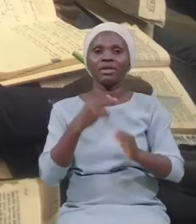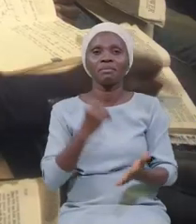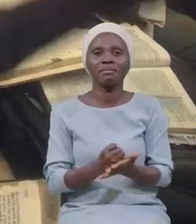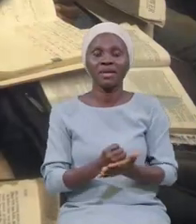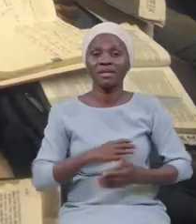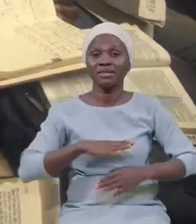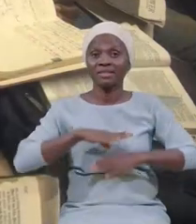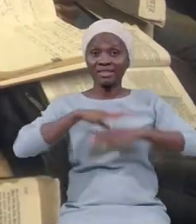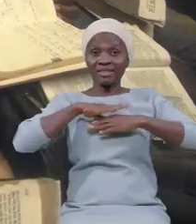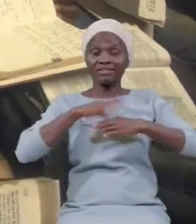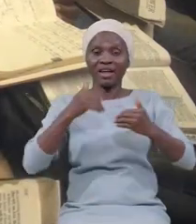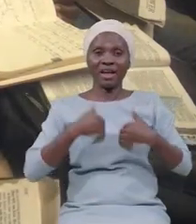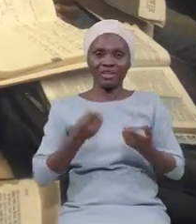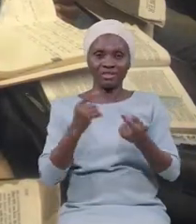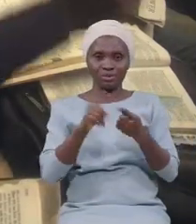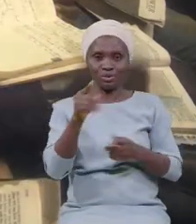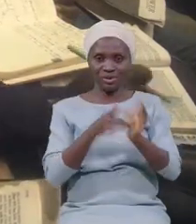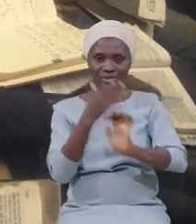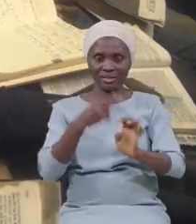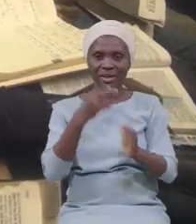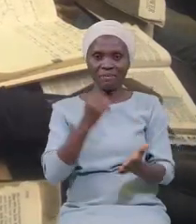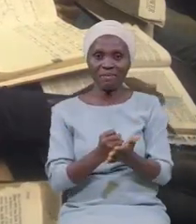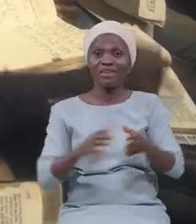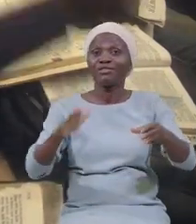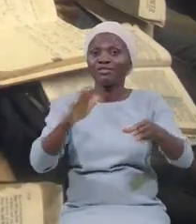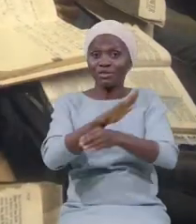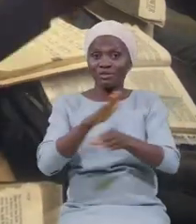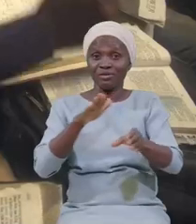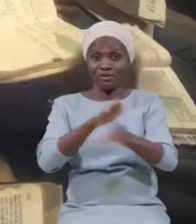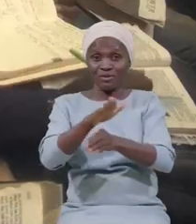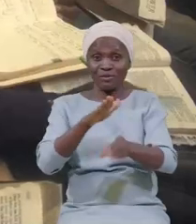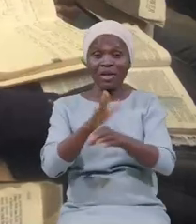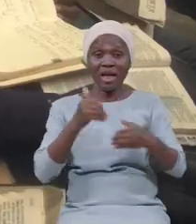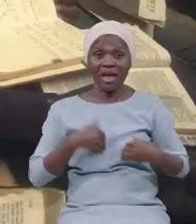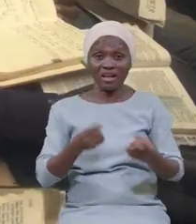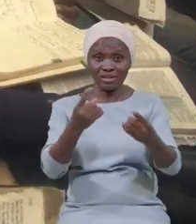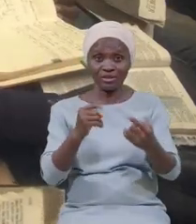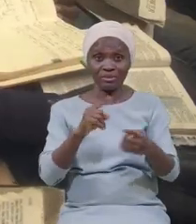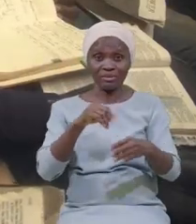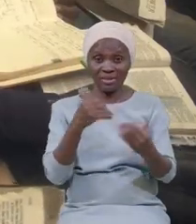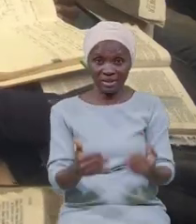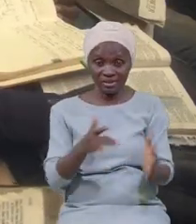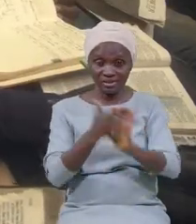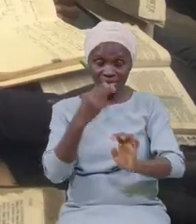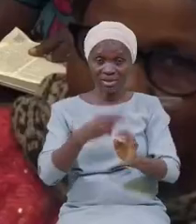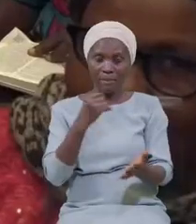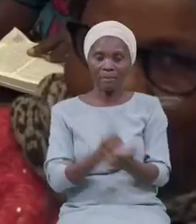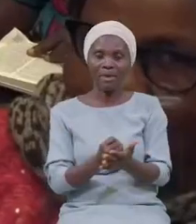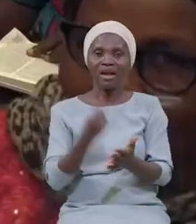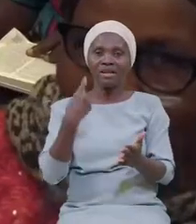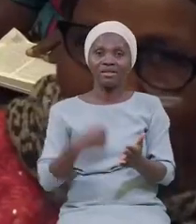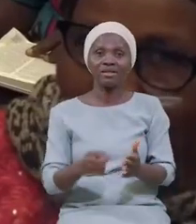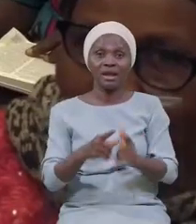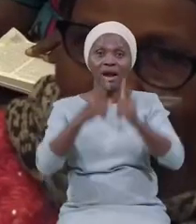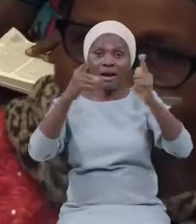Le rassasiement, la satiété, la suffisance, tout est venu. La